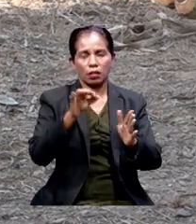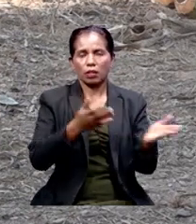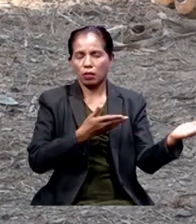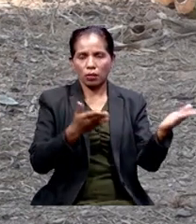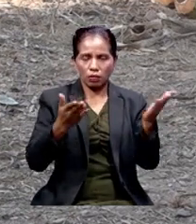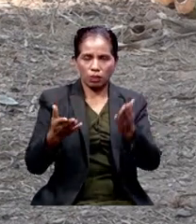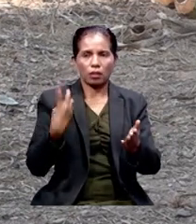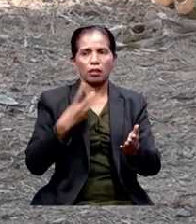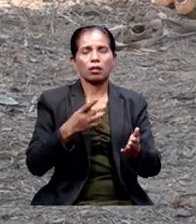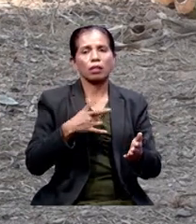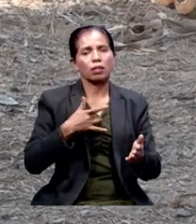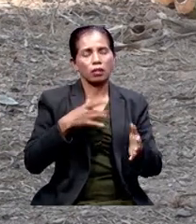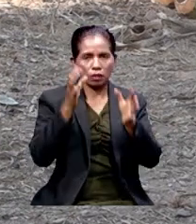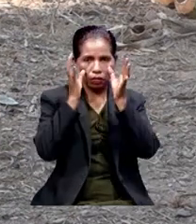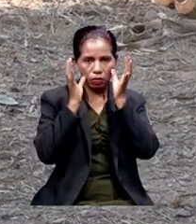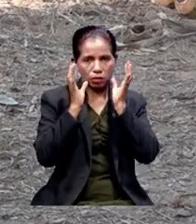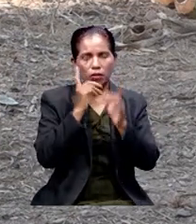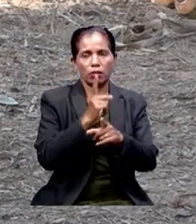bayi tan itu cinta tristi ka.